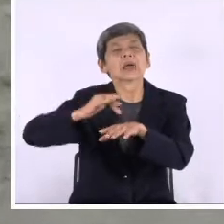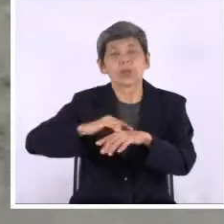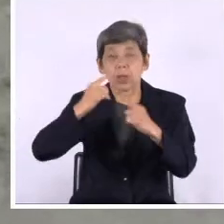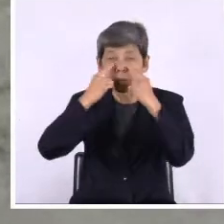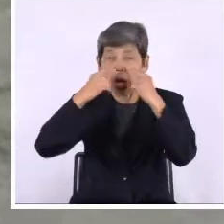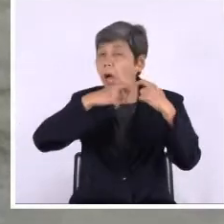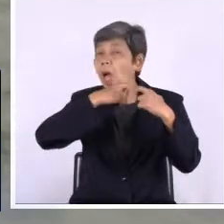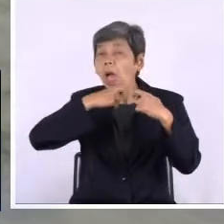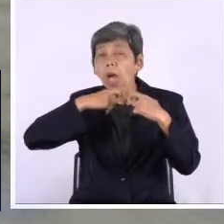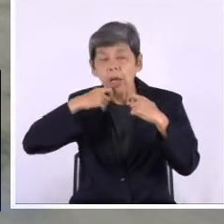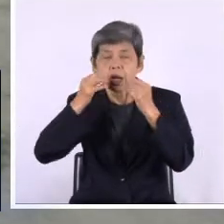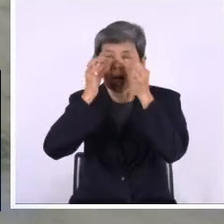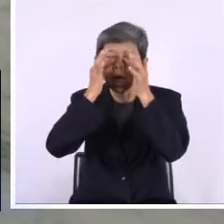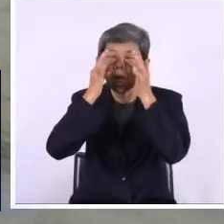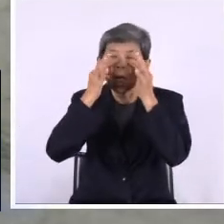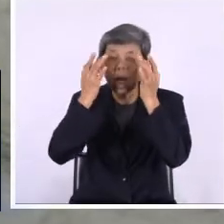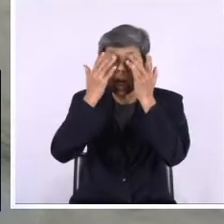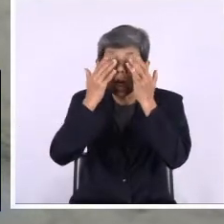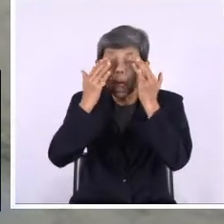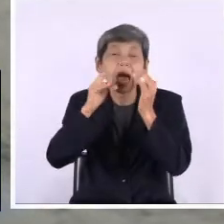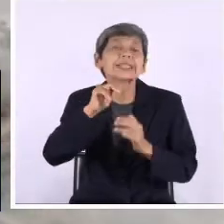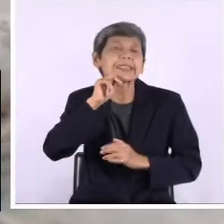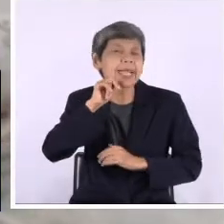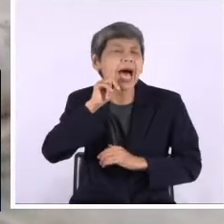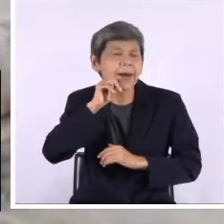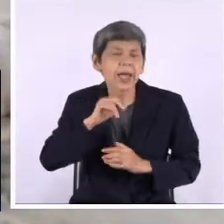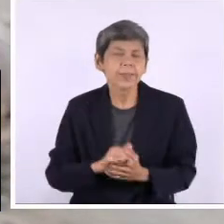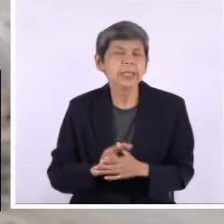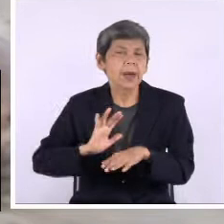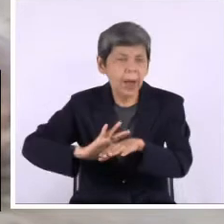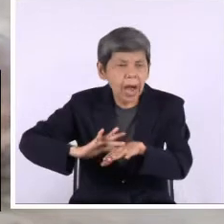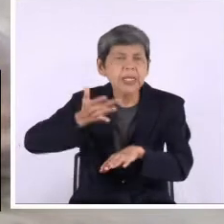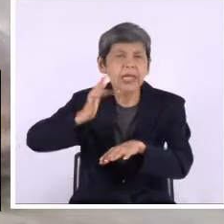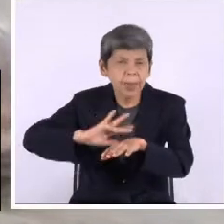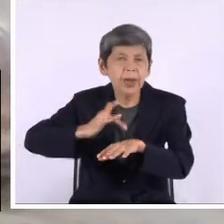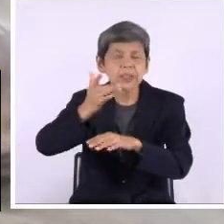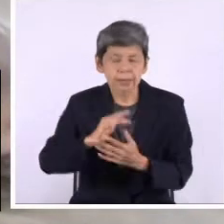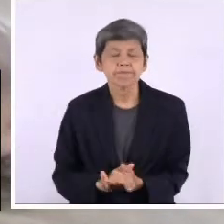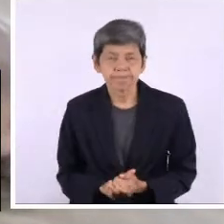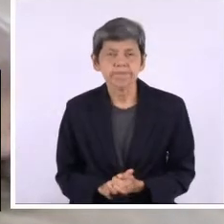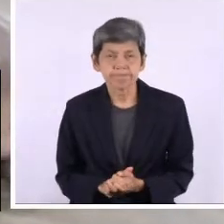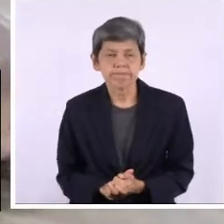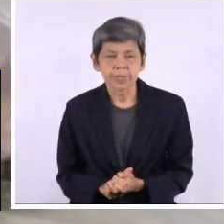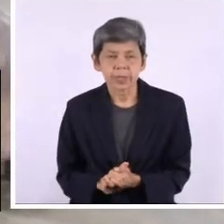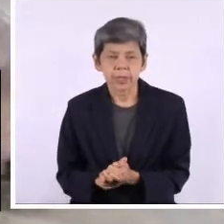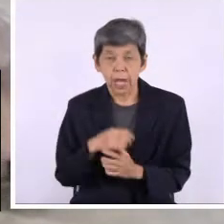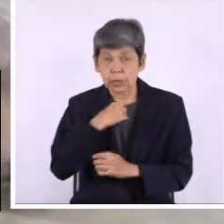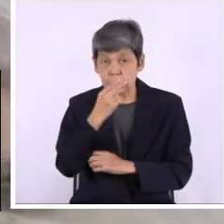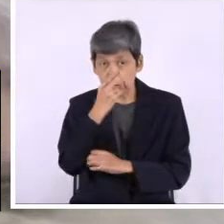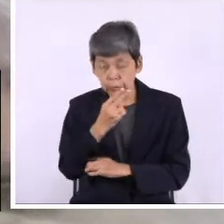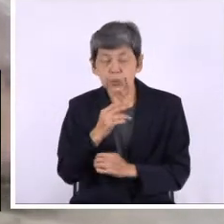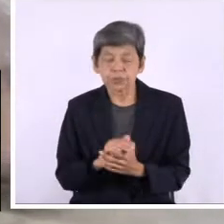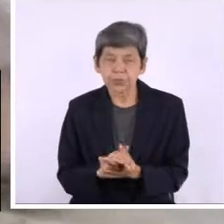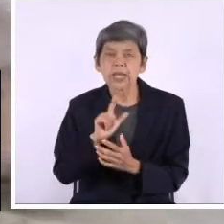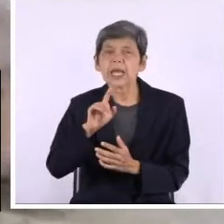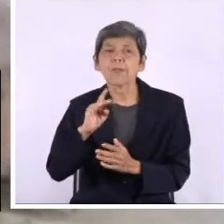มันแห้งแล้วก็จะมีน้ำเนี่ยออกมาหล่อเลี้ยงตาเข้ามาหน้าตาอะไรประมาณนั้นเขาจัดตาที่เป็นชาวบ้านที่เกาะลิ